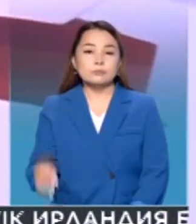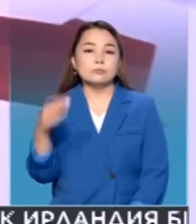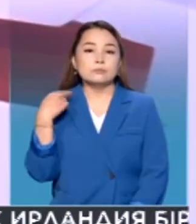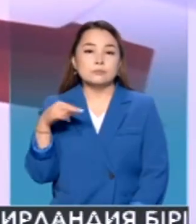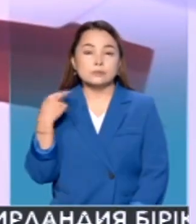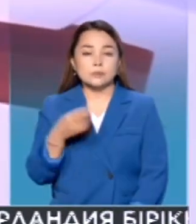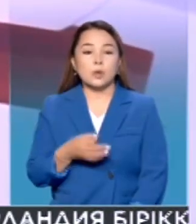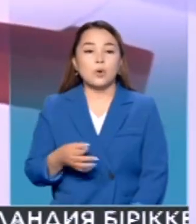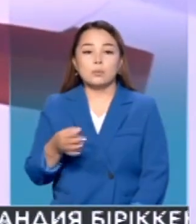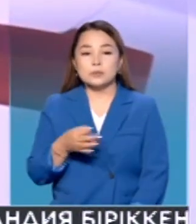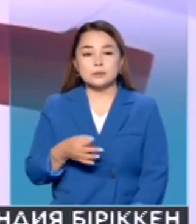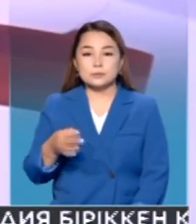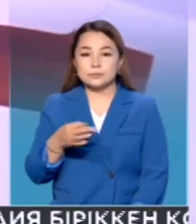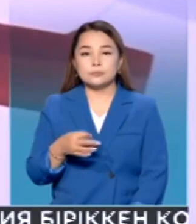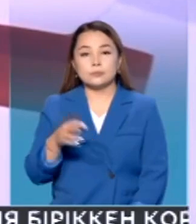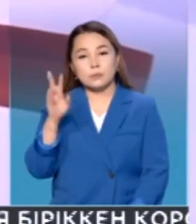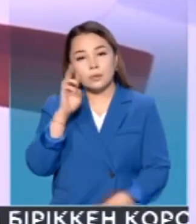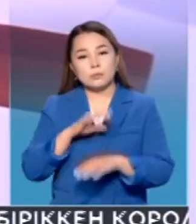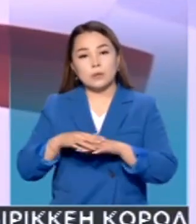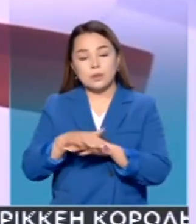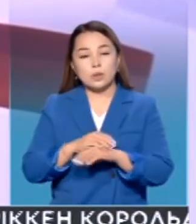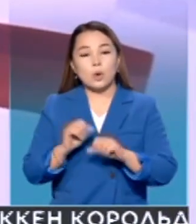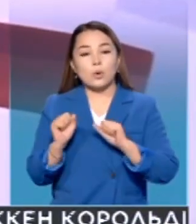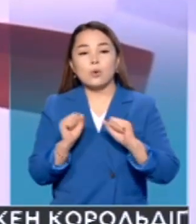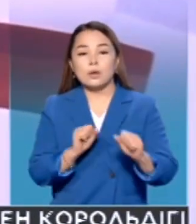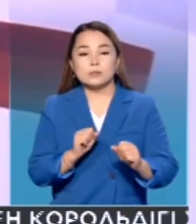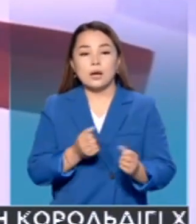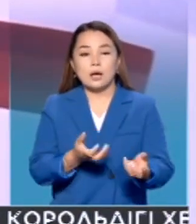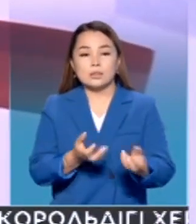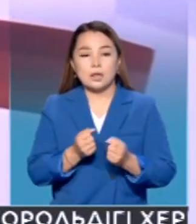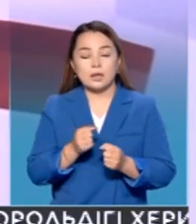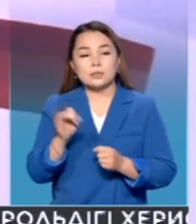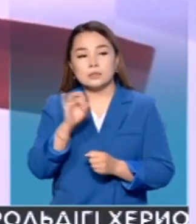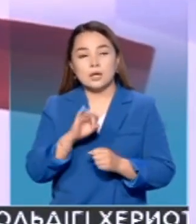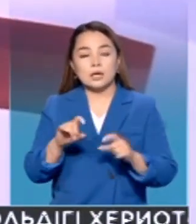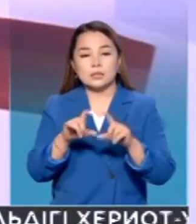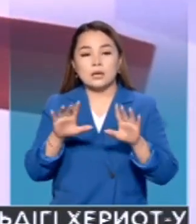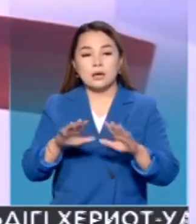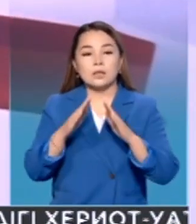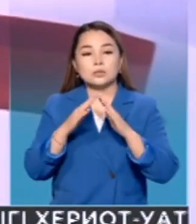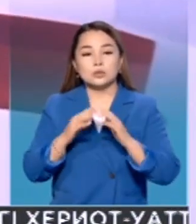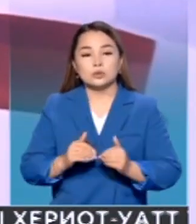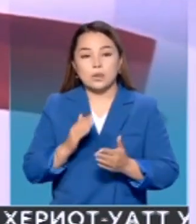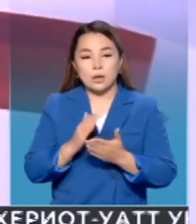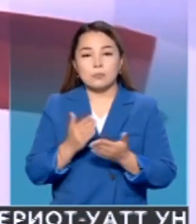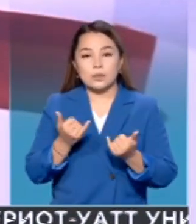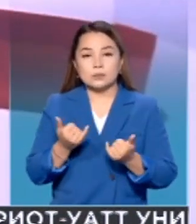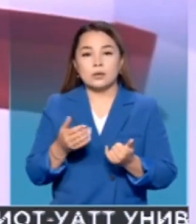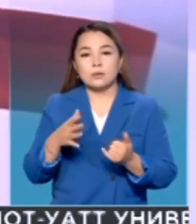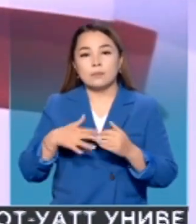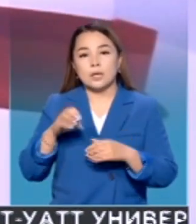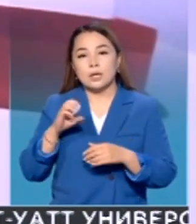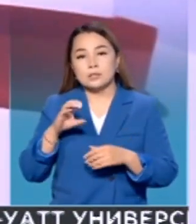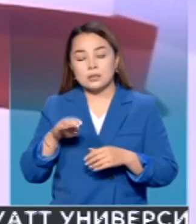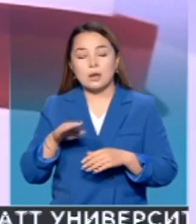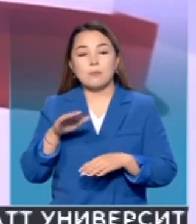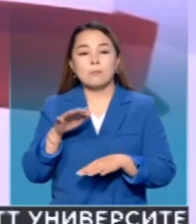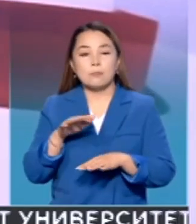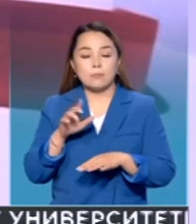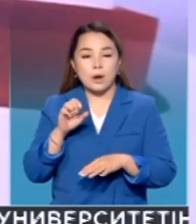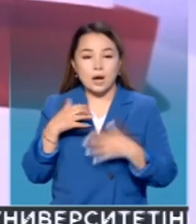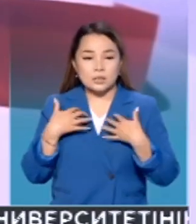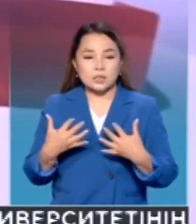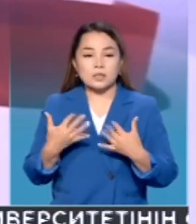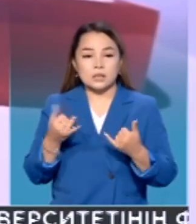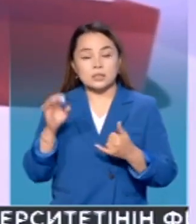Елге оралсақ, Ақтөбе облысында мемлекет қорғауына алынған тарихи нысан құлап қалды. Алға ауданы Есет Батыр ауылында орналасқан